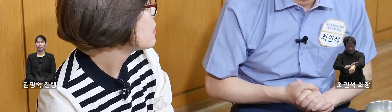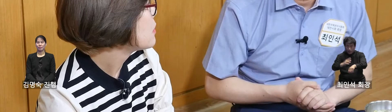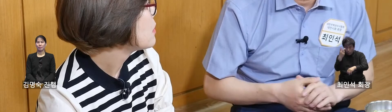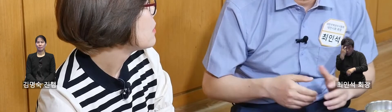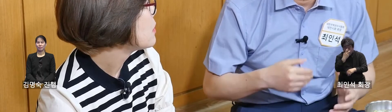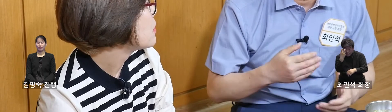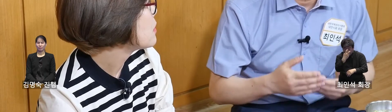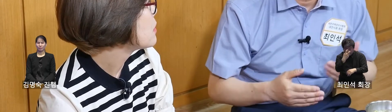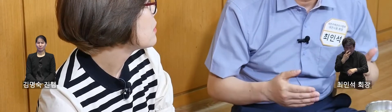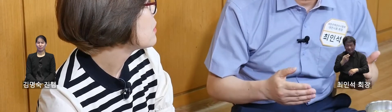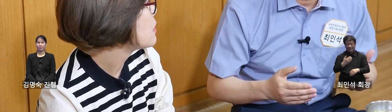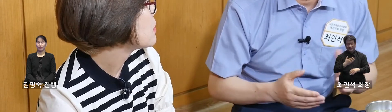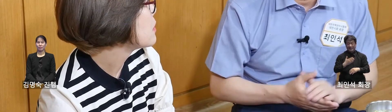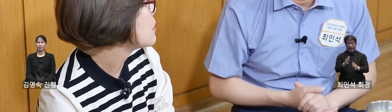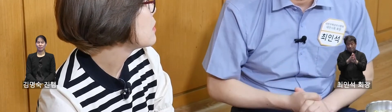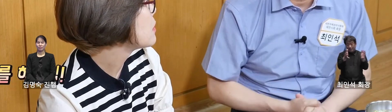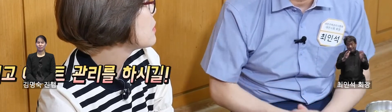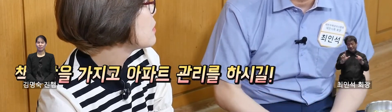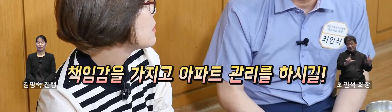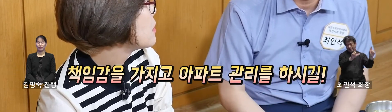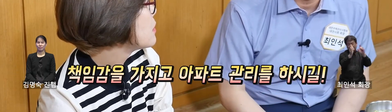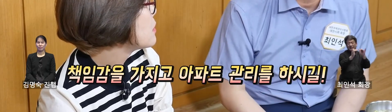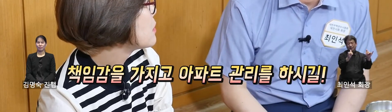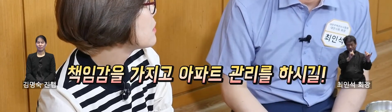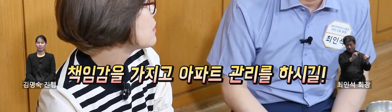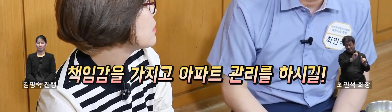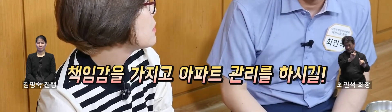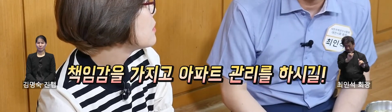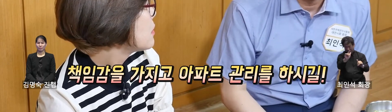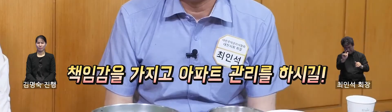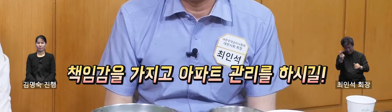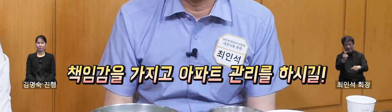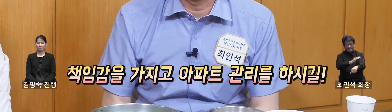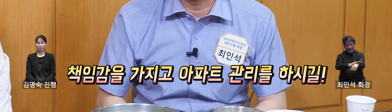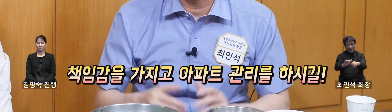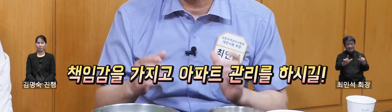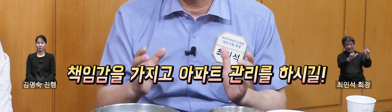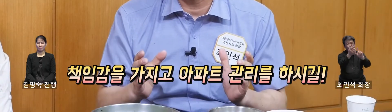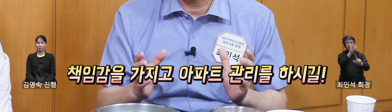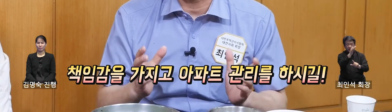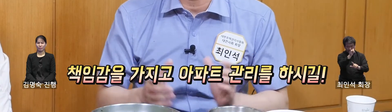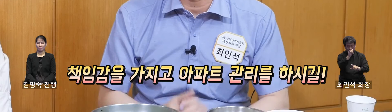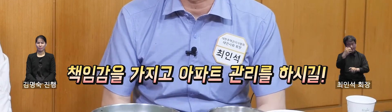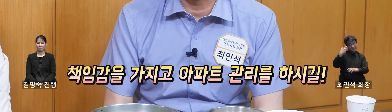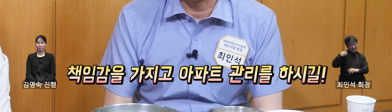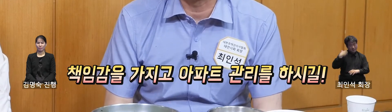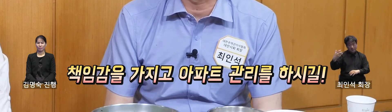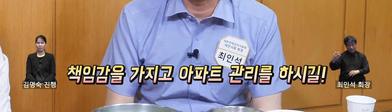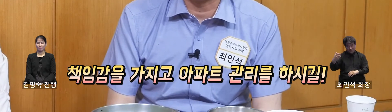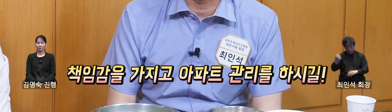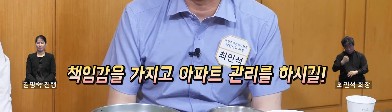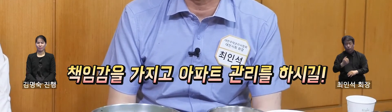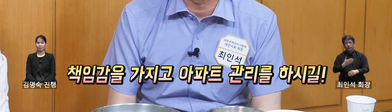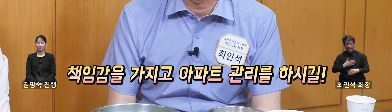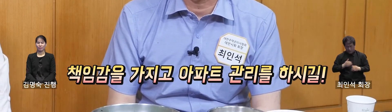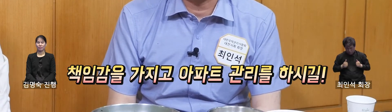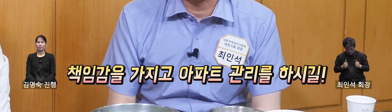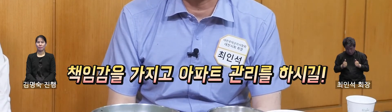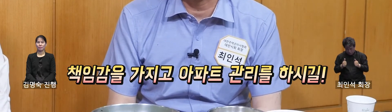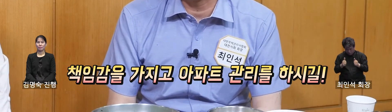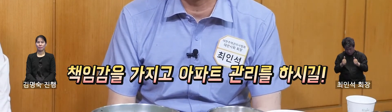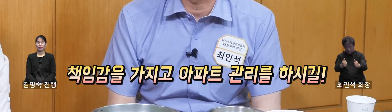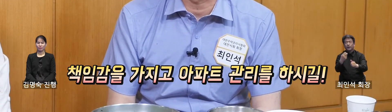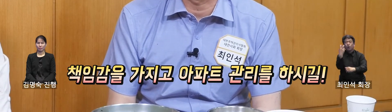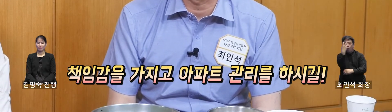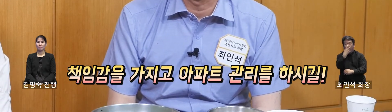입주민들의 편안한 어떤 삶의 환경을 만들어낸다는 책임감을 갖고 내가 할 수 있는 최대한의 어떤 정성을 모아서